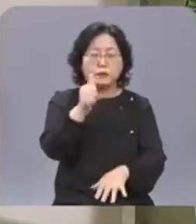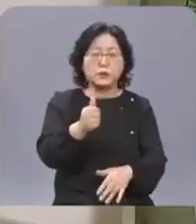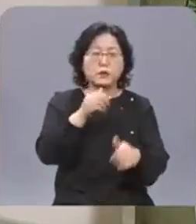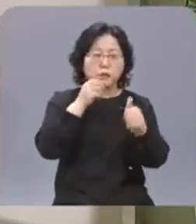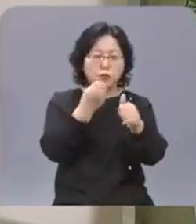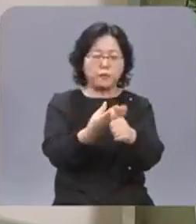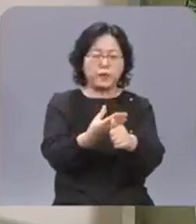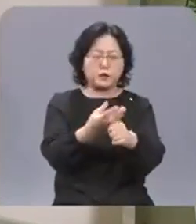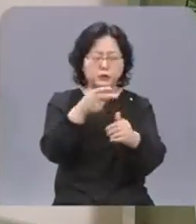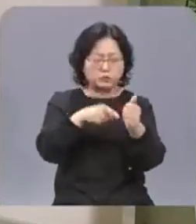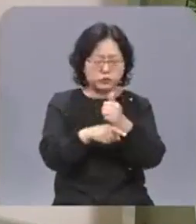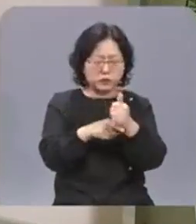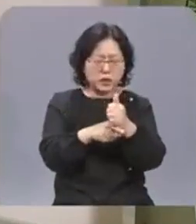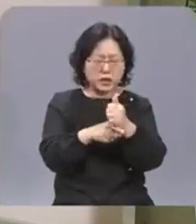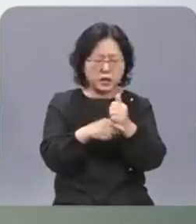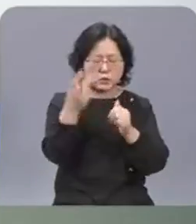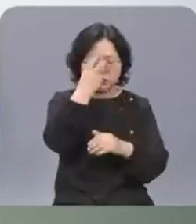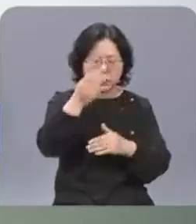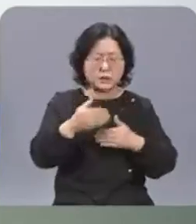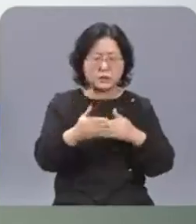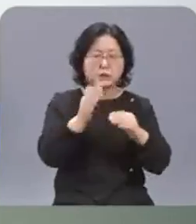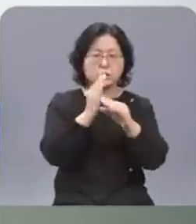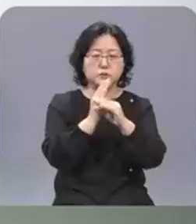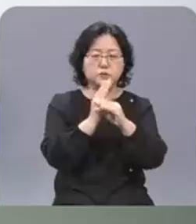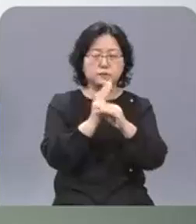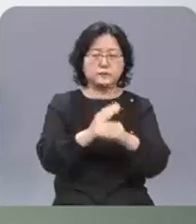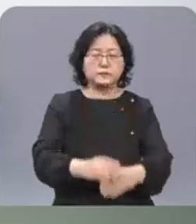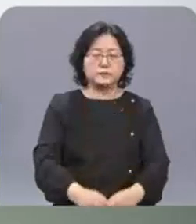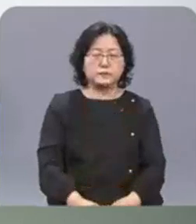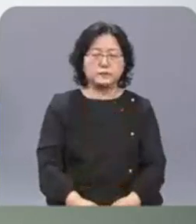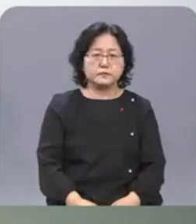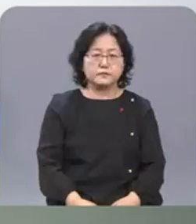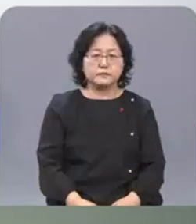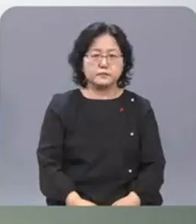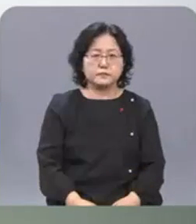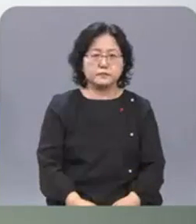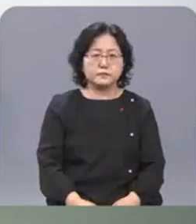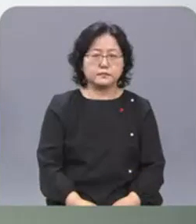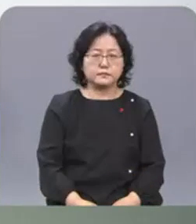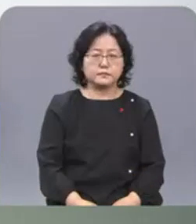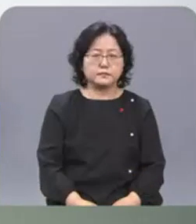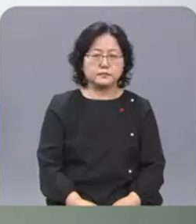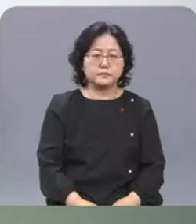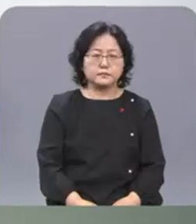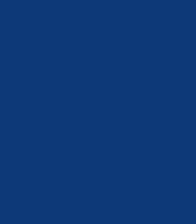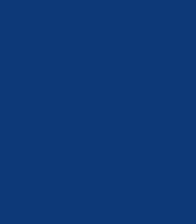고소했고 수사와 조사가 진행 중입니다. KBS 뉴스 김혜린입니다.